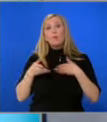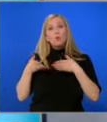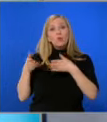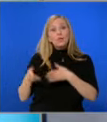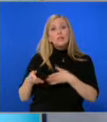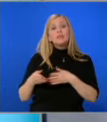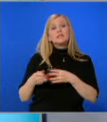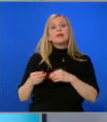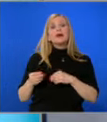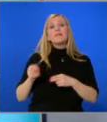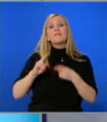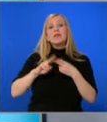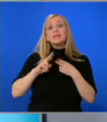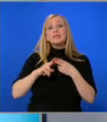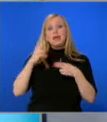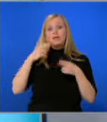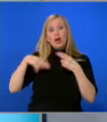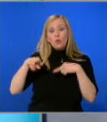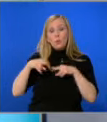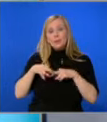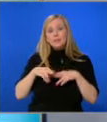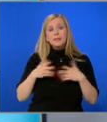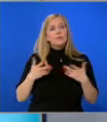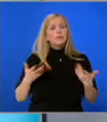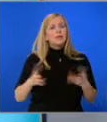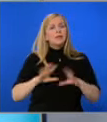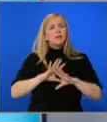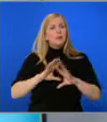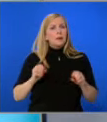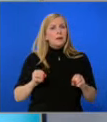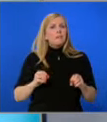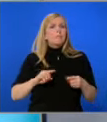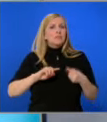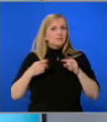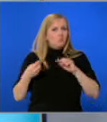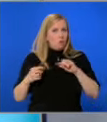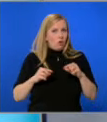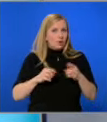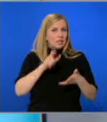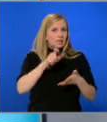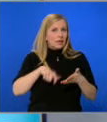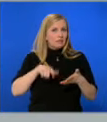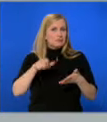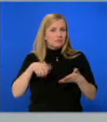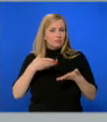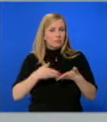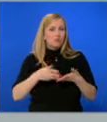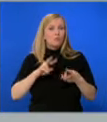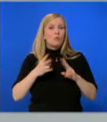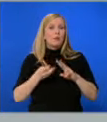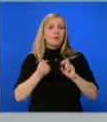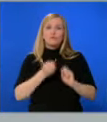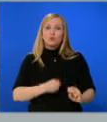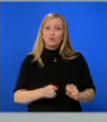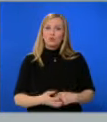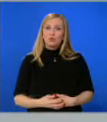Европа, Венецианската комисия. Тоест, това е, бих казал, най-безспорната част от конституционните промени. Кажете обаче как